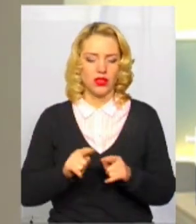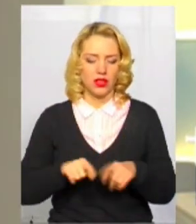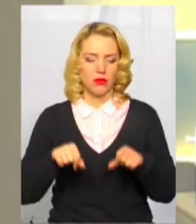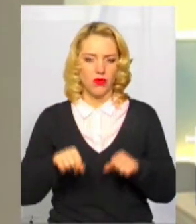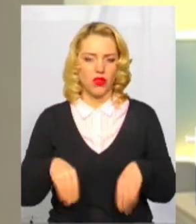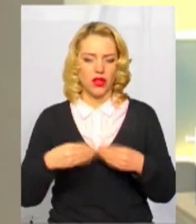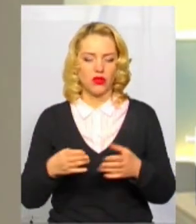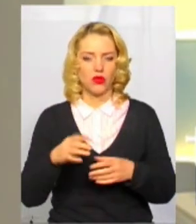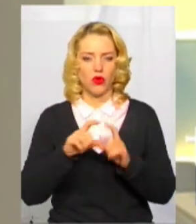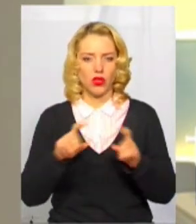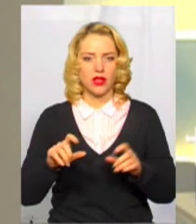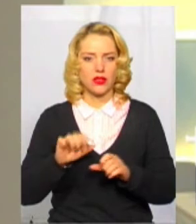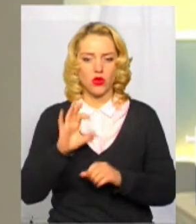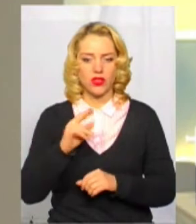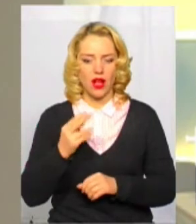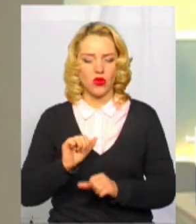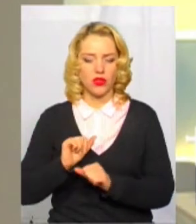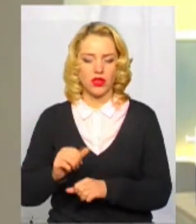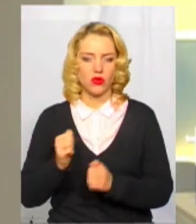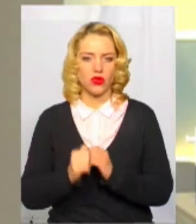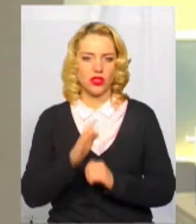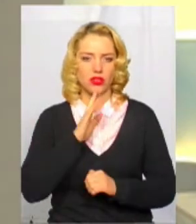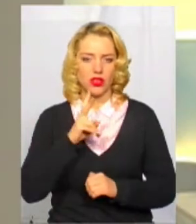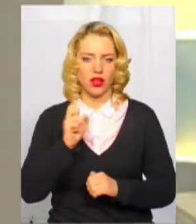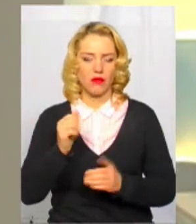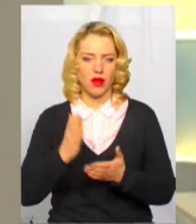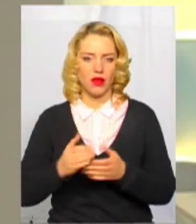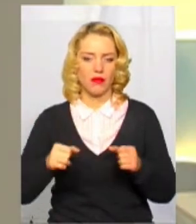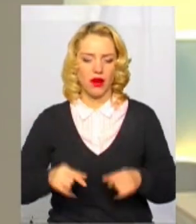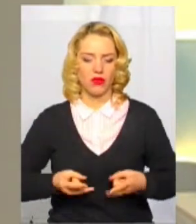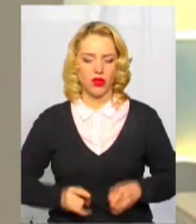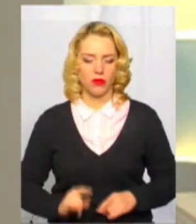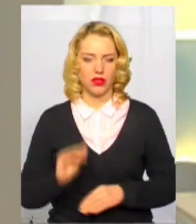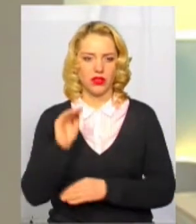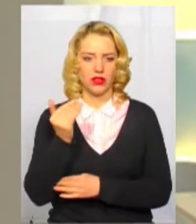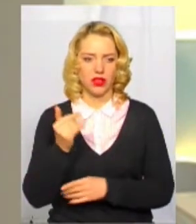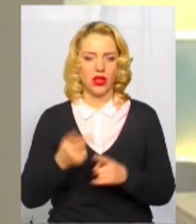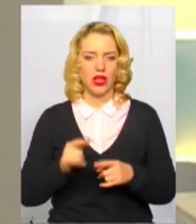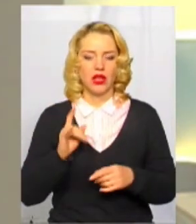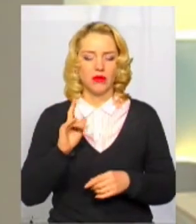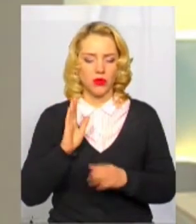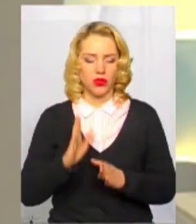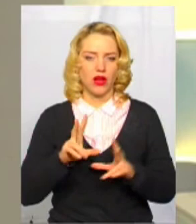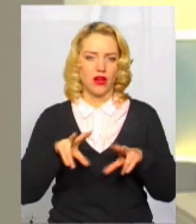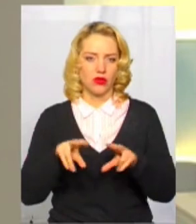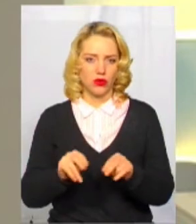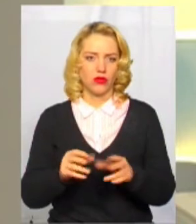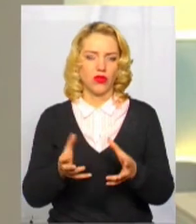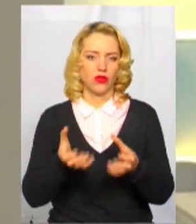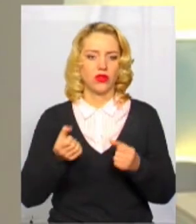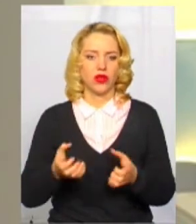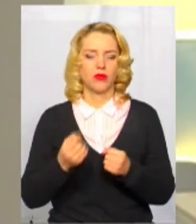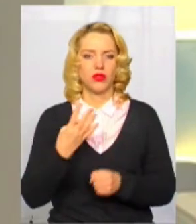соціального захисту, і кожна жінка, яка має право народити дитину, і дав Бог народжує дитину, вона буде гарантована